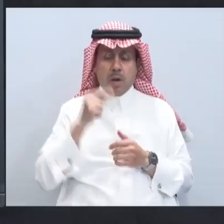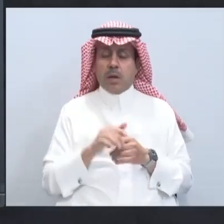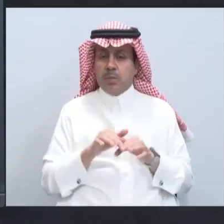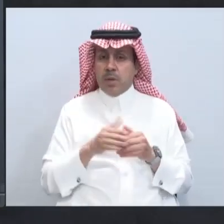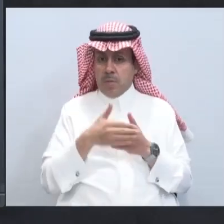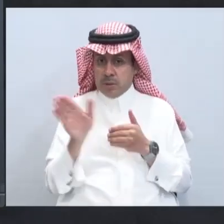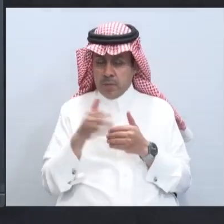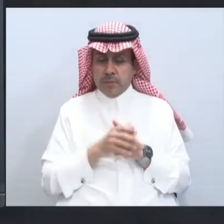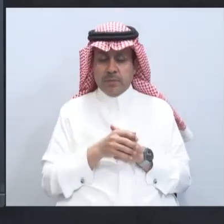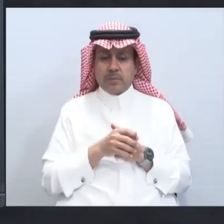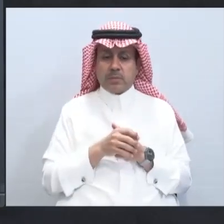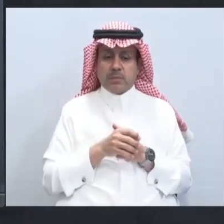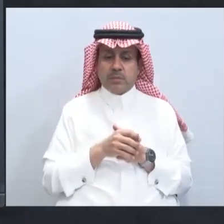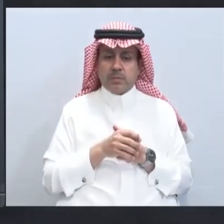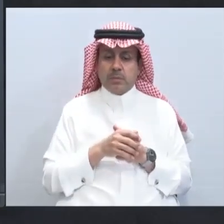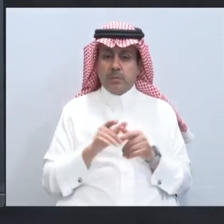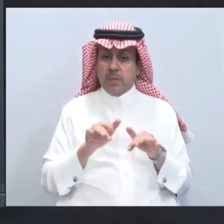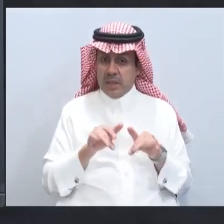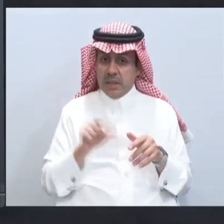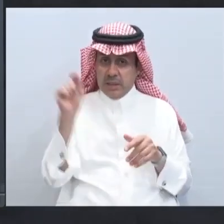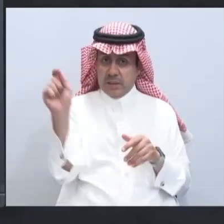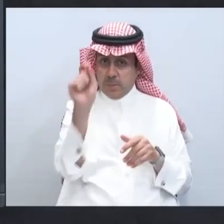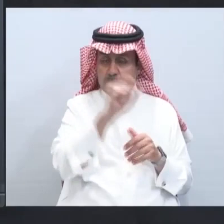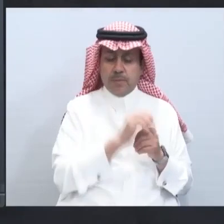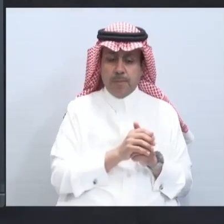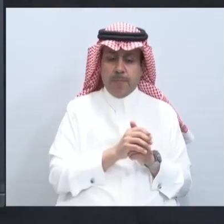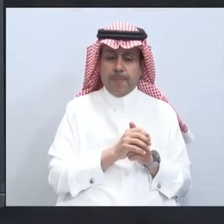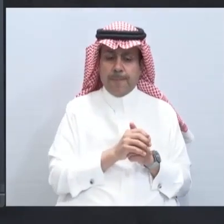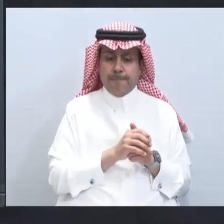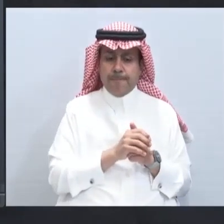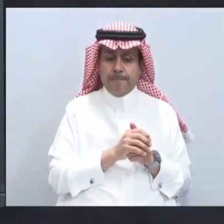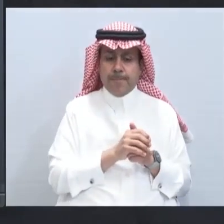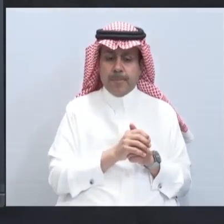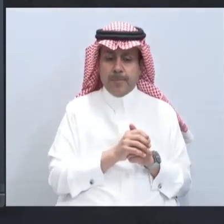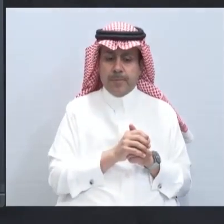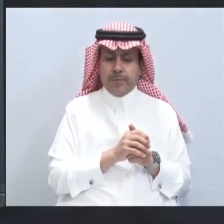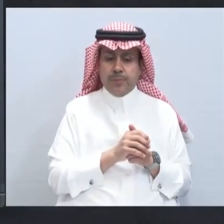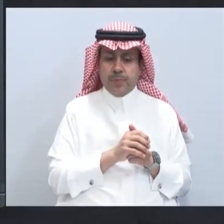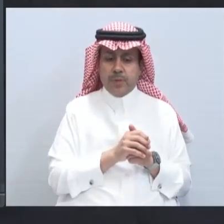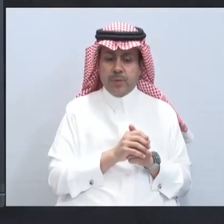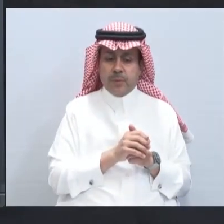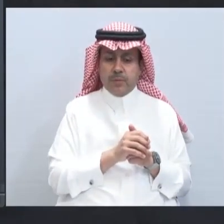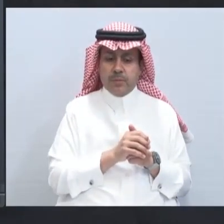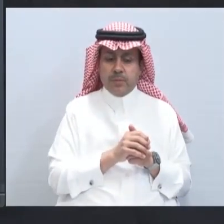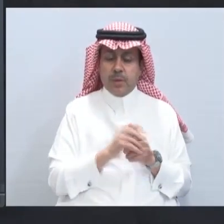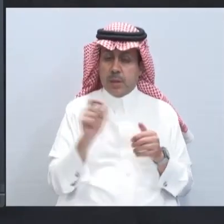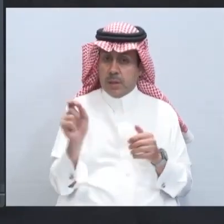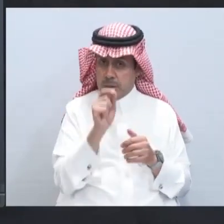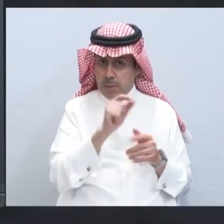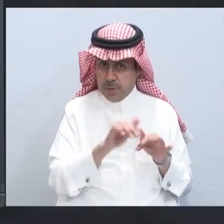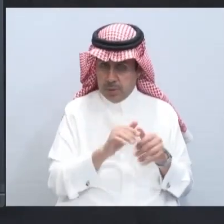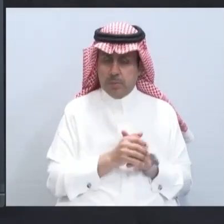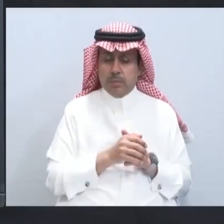المتصفح تقوم بكتابه ما انت تريد ان تبحث عنه تقوم بادخال مثلا بكتابتها